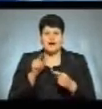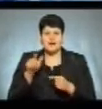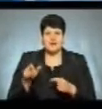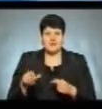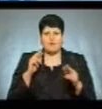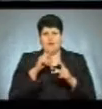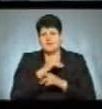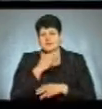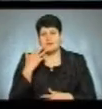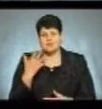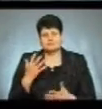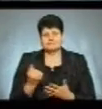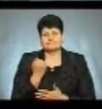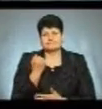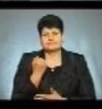руку.